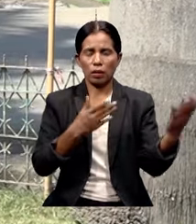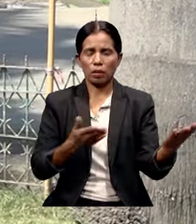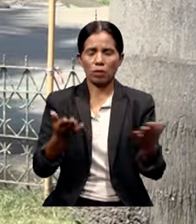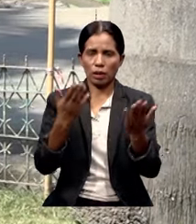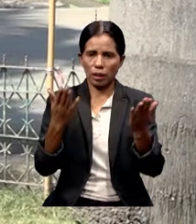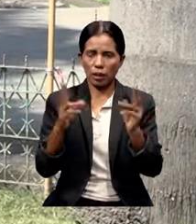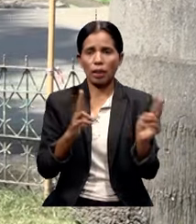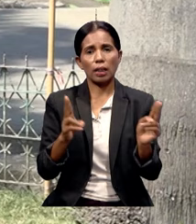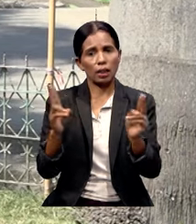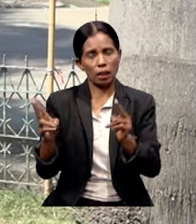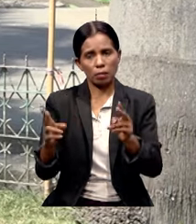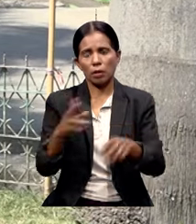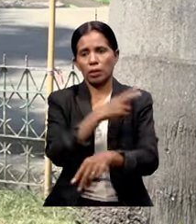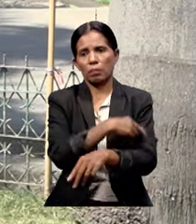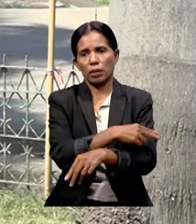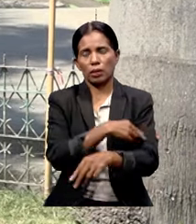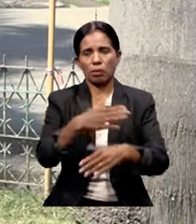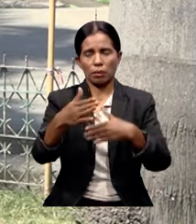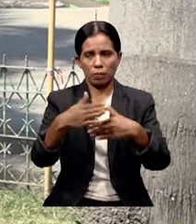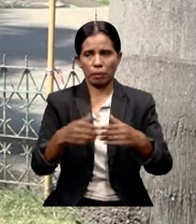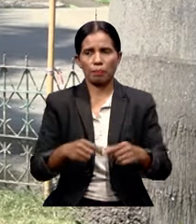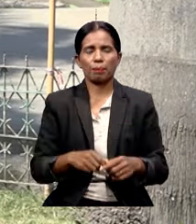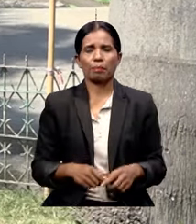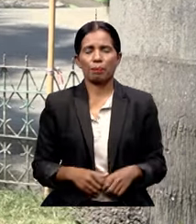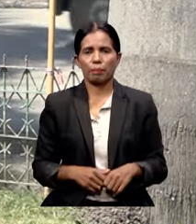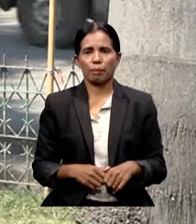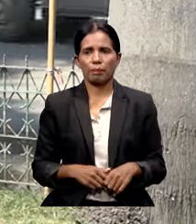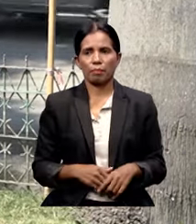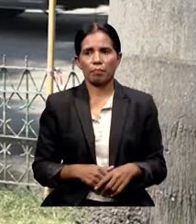lalais ba sentru saudi nebebesi. Ekipa kobertura, Jemen.